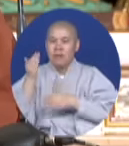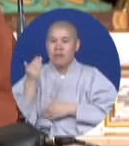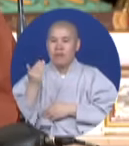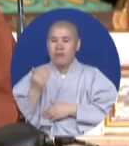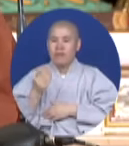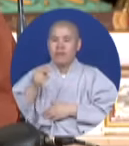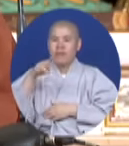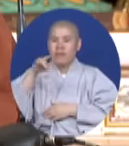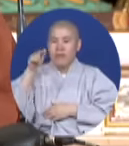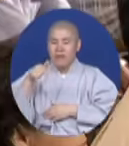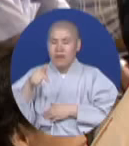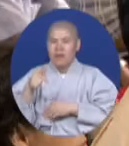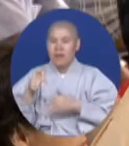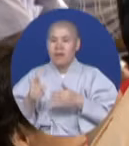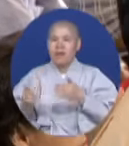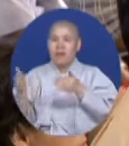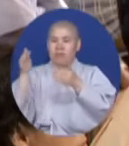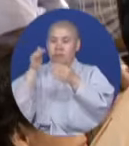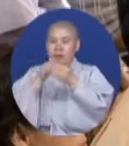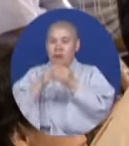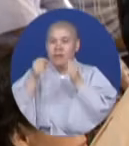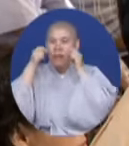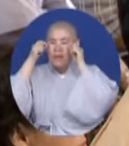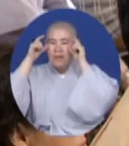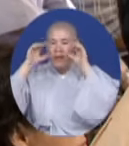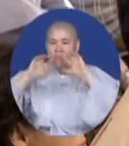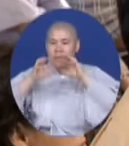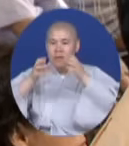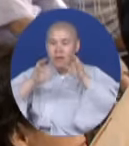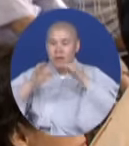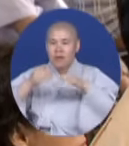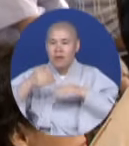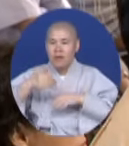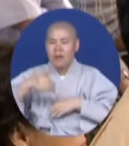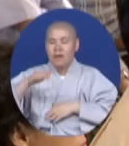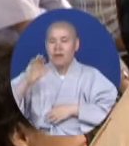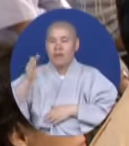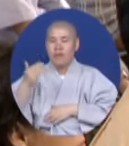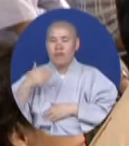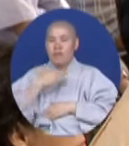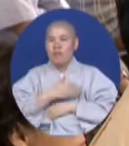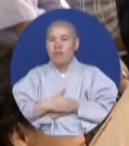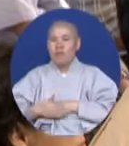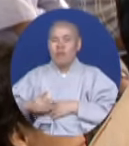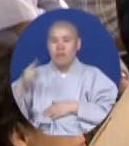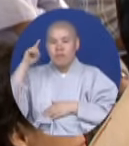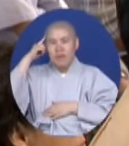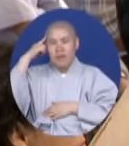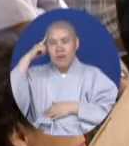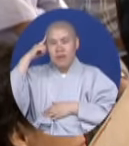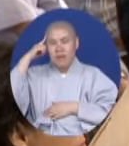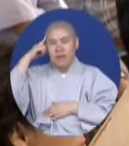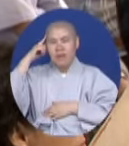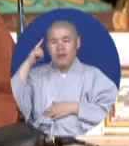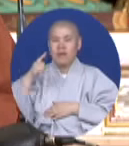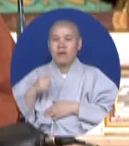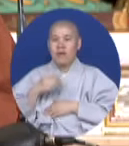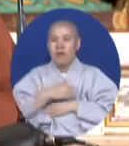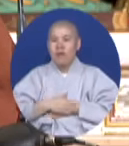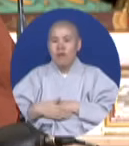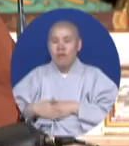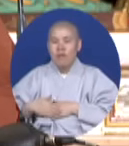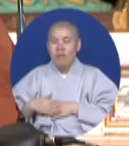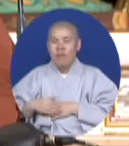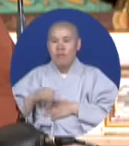이게 보살입니다. 우리가 이 몸의 생각의 피안, 몸의 피안에 도달하지 못했기